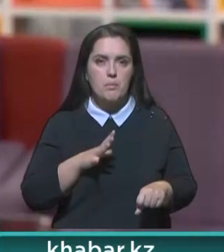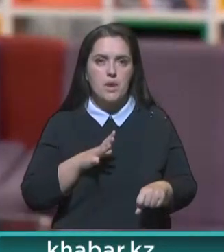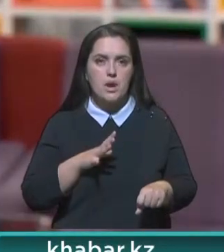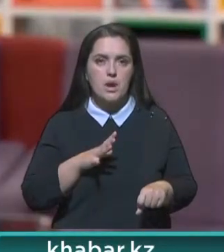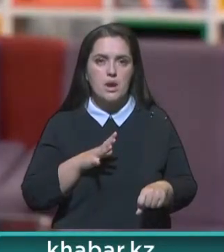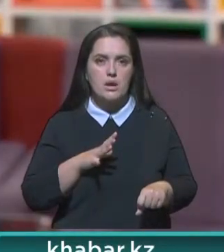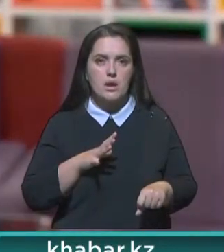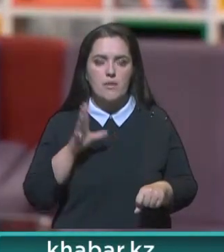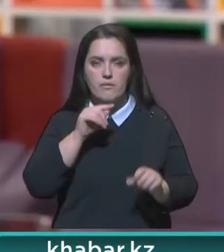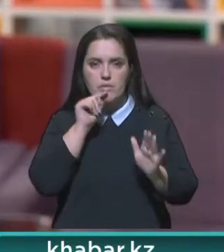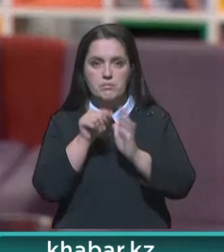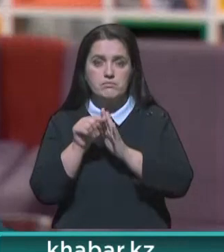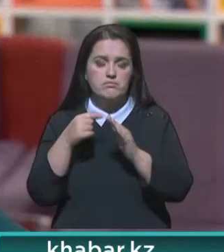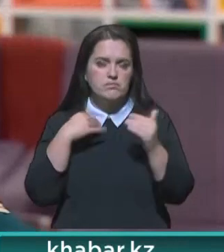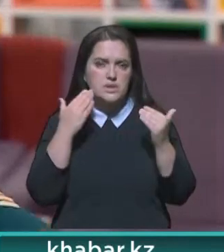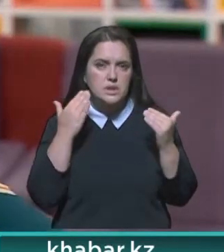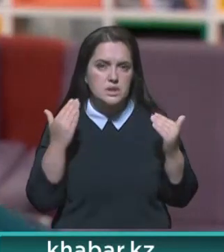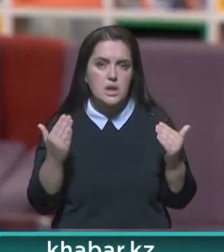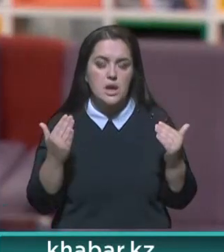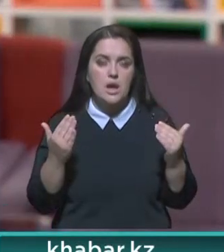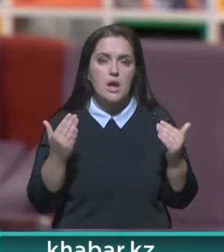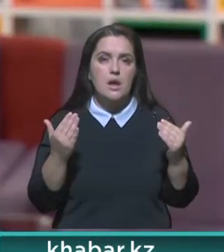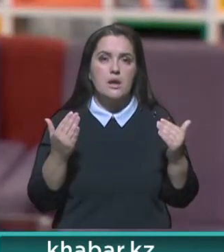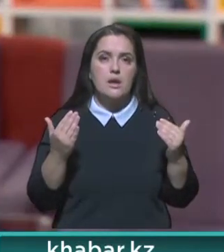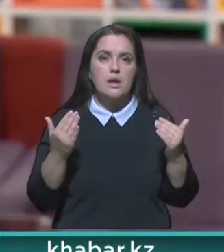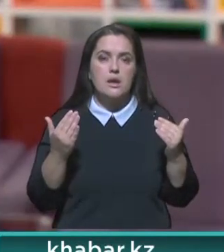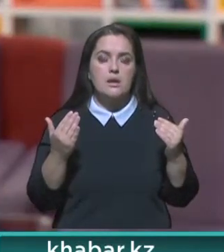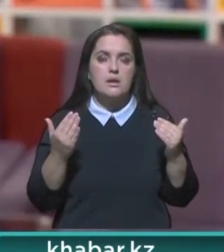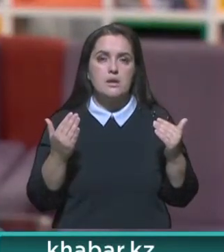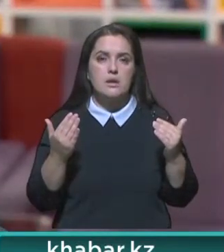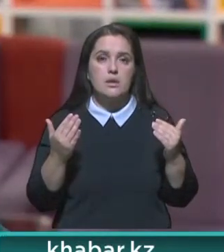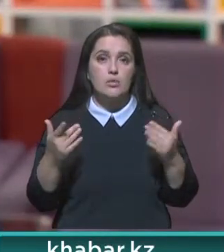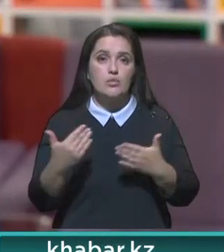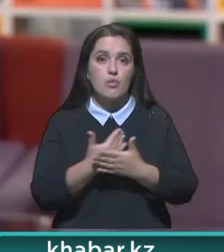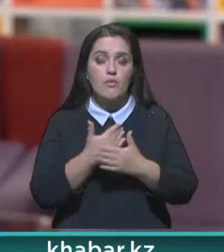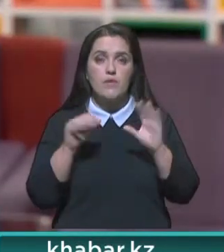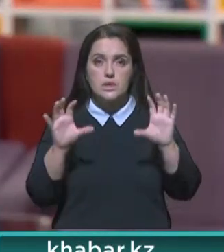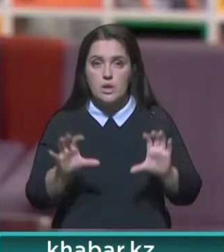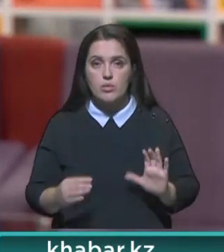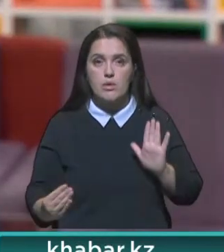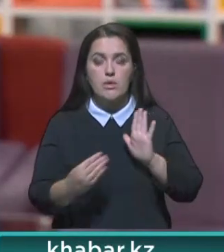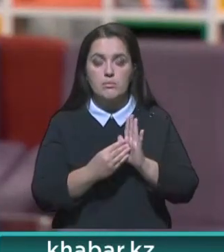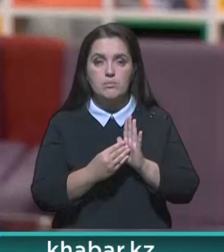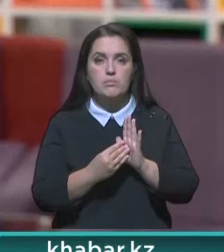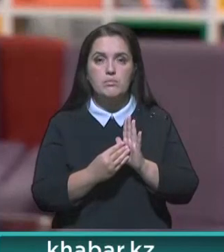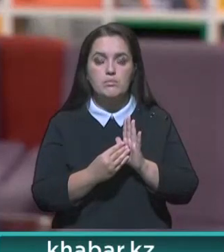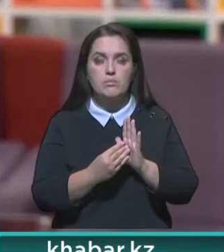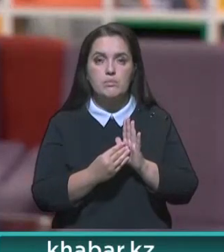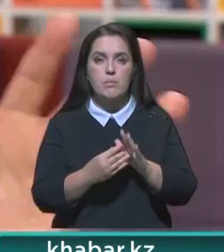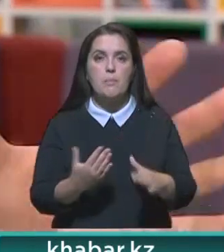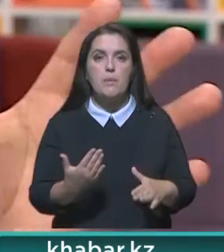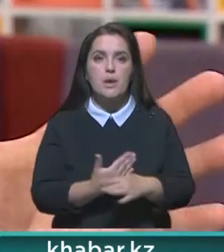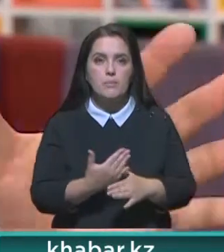кейсы рассматривать, я сейчас не могу сказать. Но я считаю, что вот внедрение вот этого закона, вступление его в силу, оно как раз